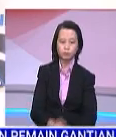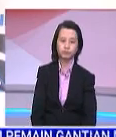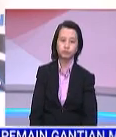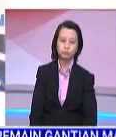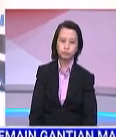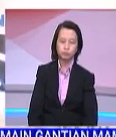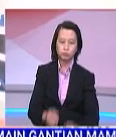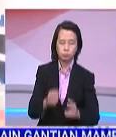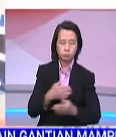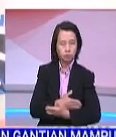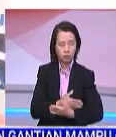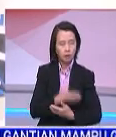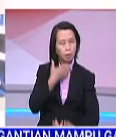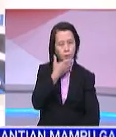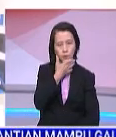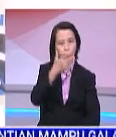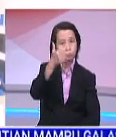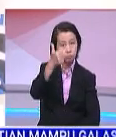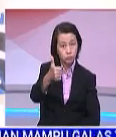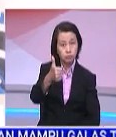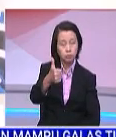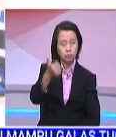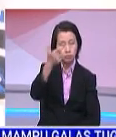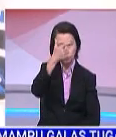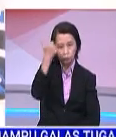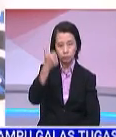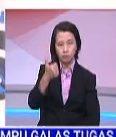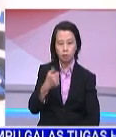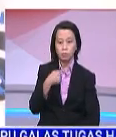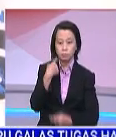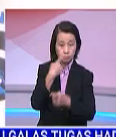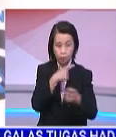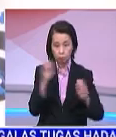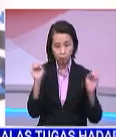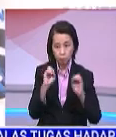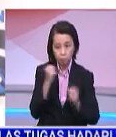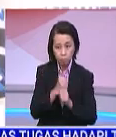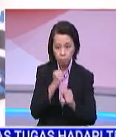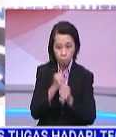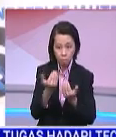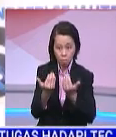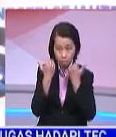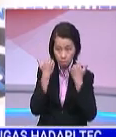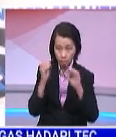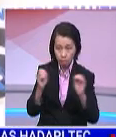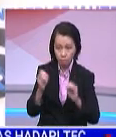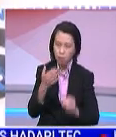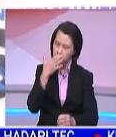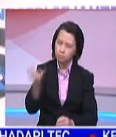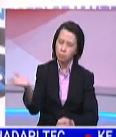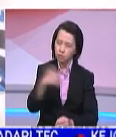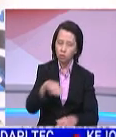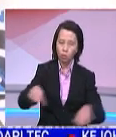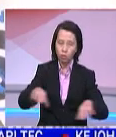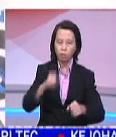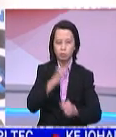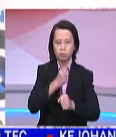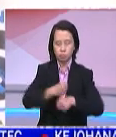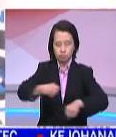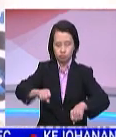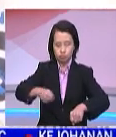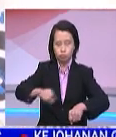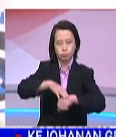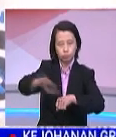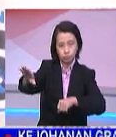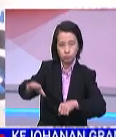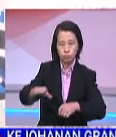untuk hanya Budiman bagus ada Dewi capek yang tadi keji Itu Memang gue juga Bapak tanggeeang kalau